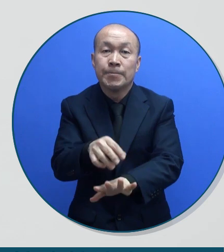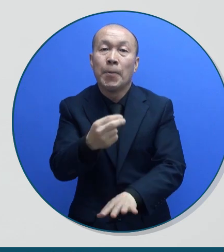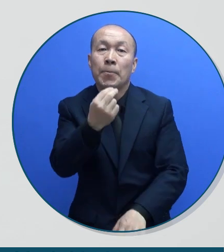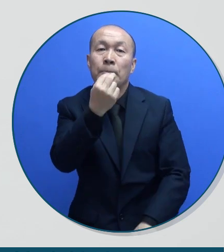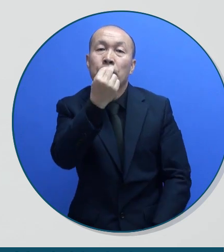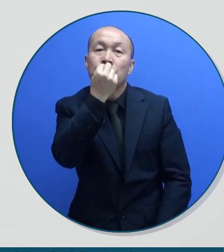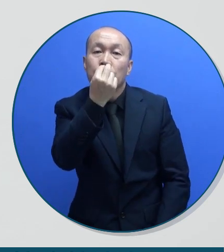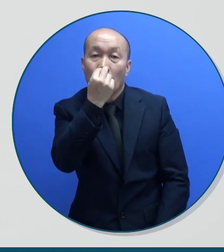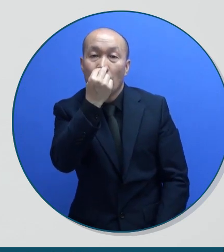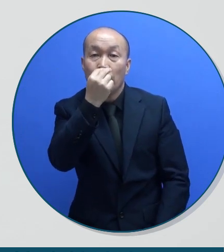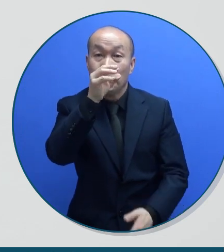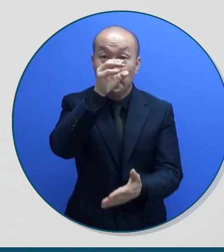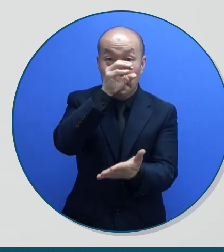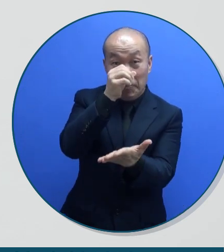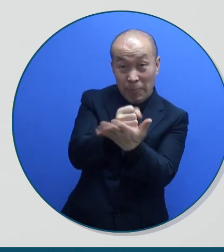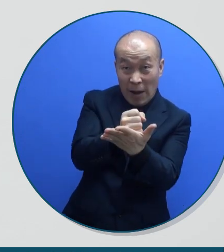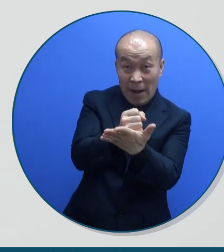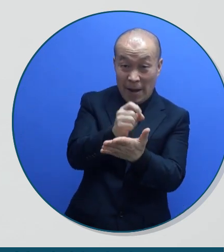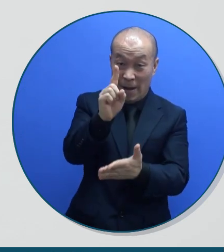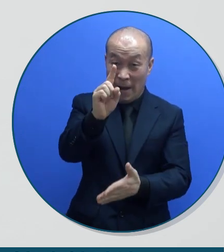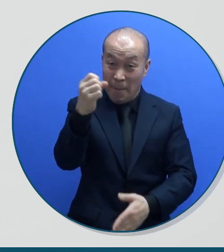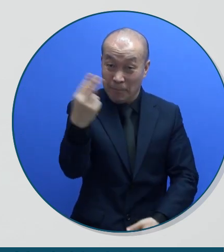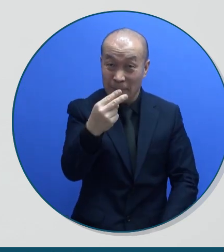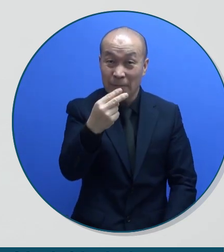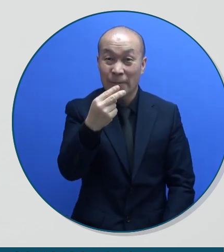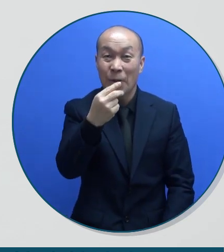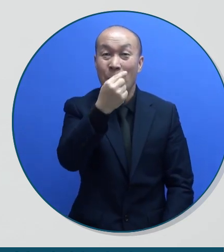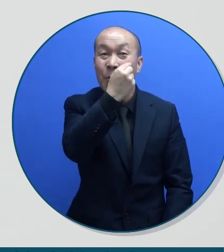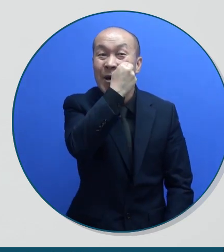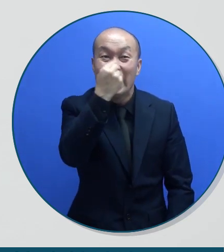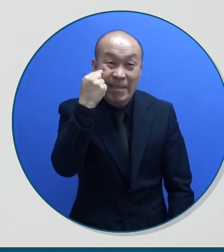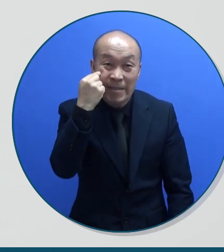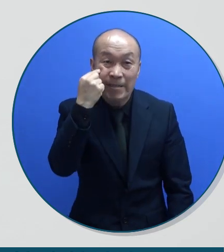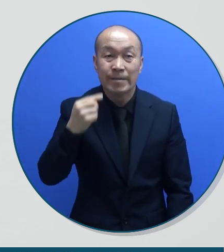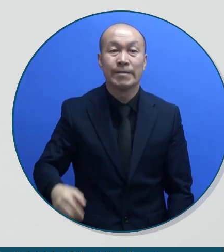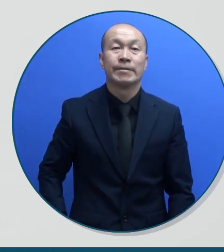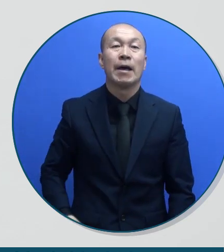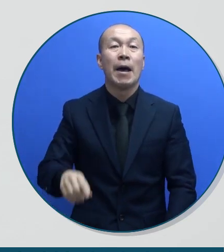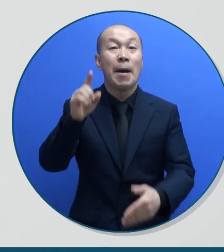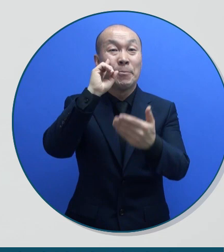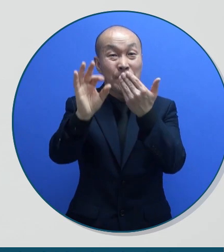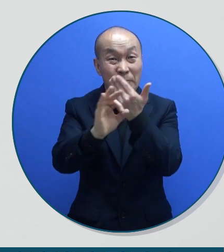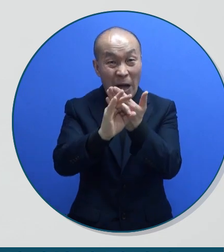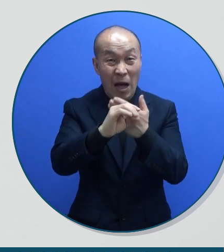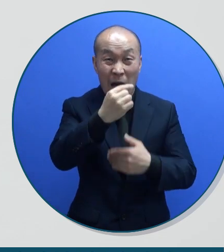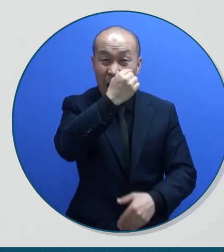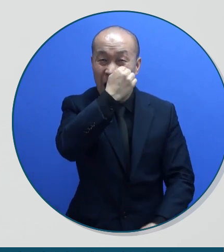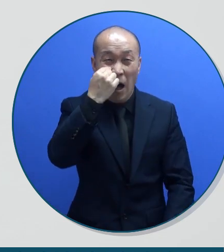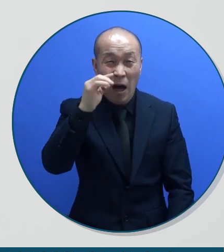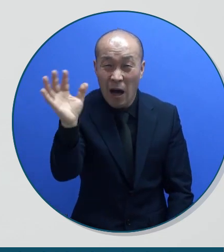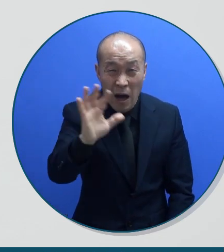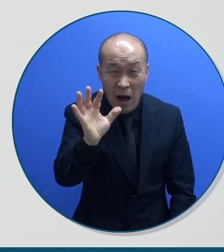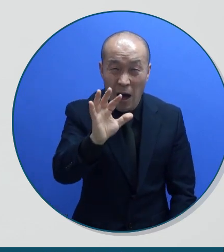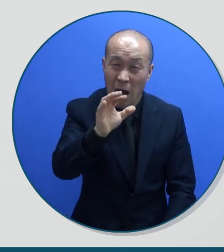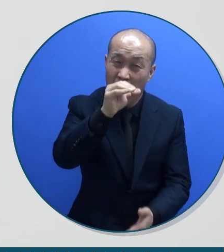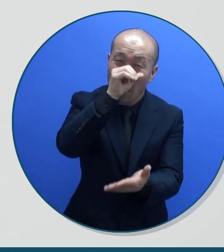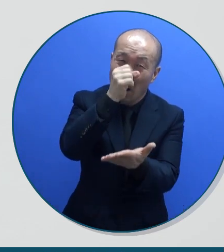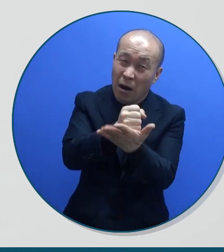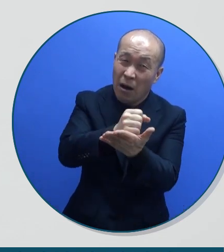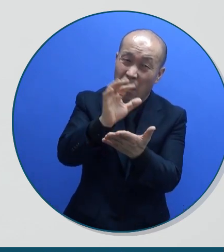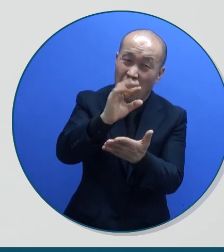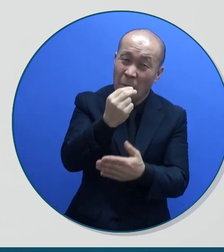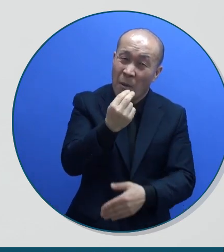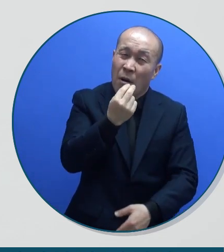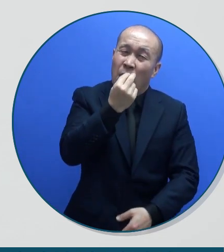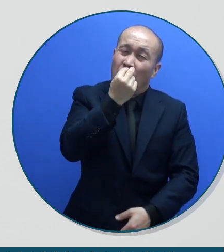따라서 이때는 환자가 호흡을 하는지, 호흡은 정상적인지를 다시 한번 확인하고 만약 호흡을 하지 않거나